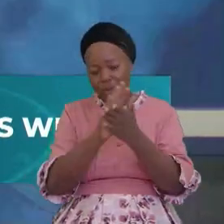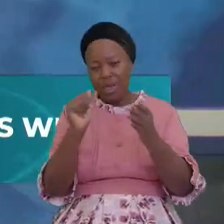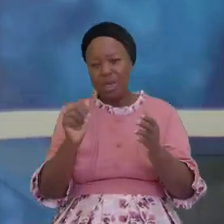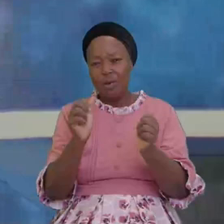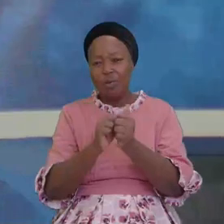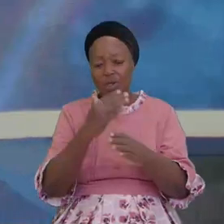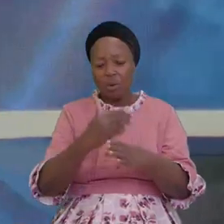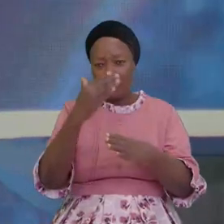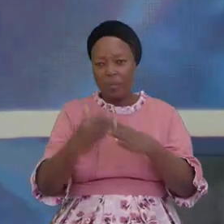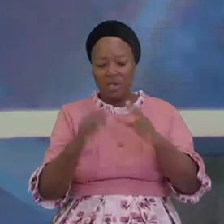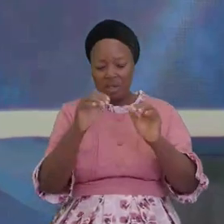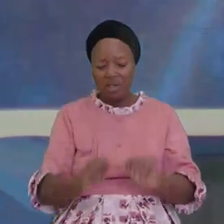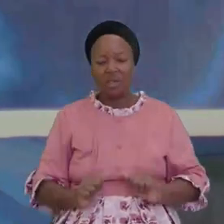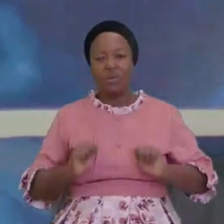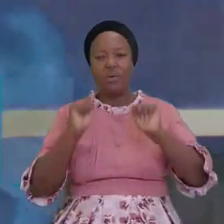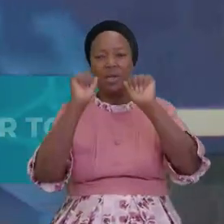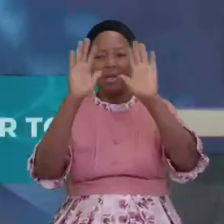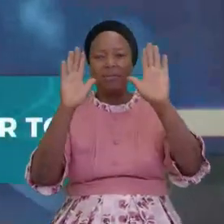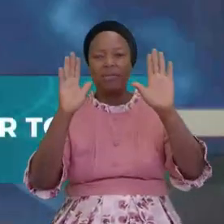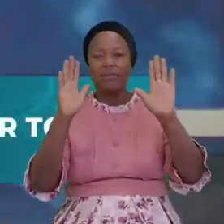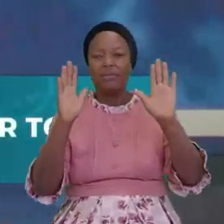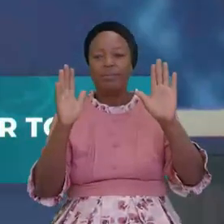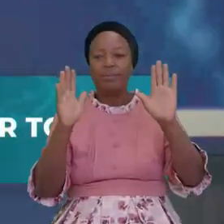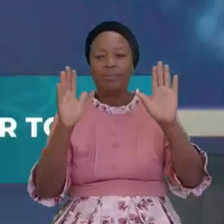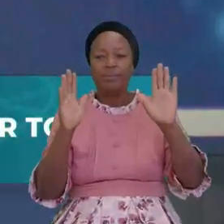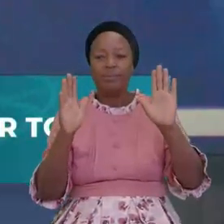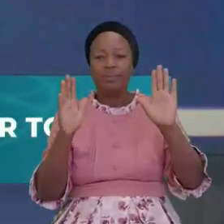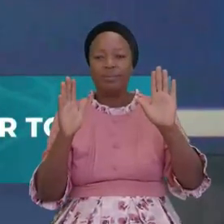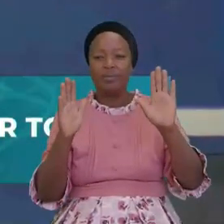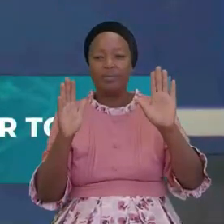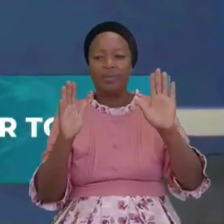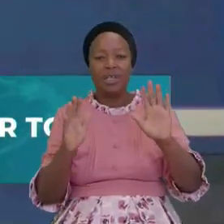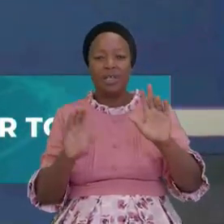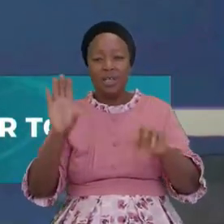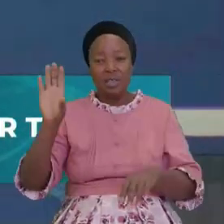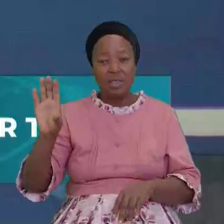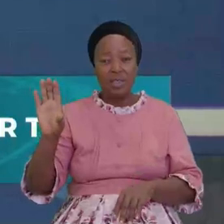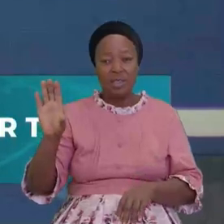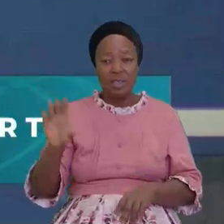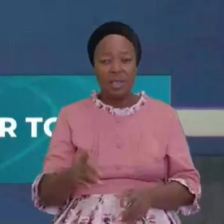. Deuxièmement, croire avec une soumission absolue